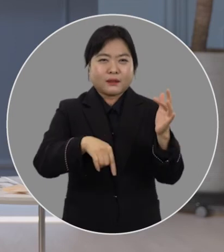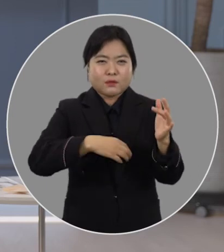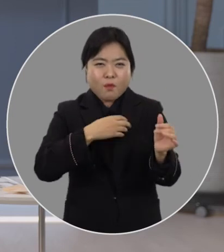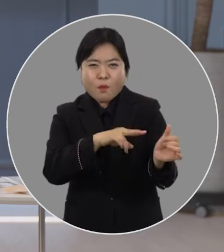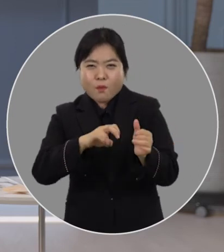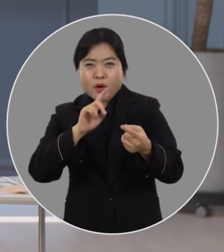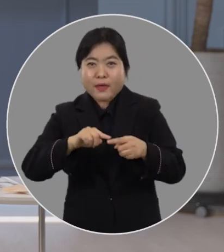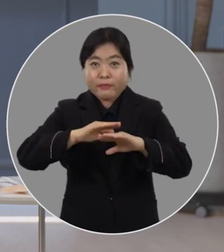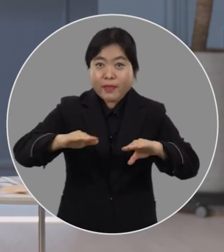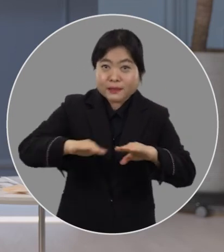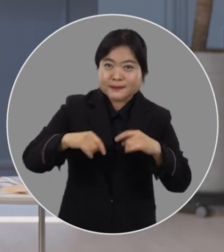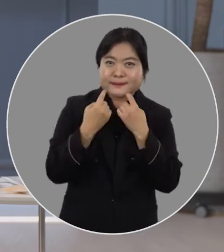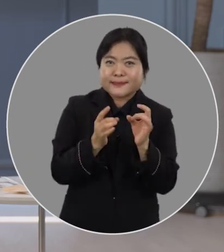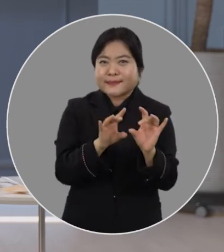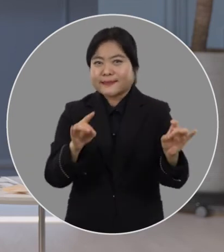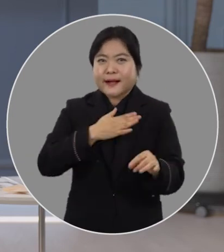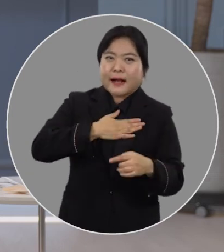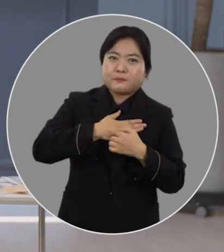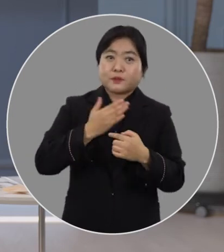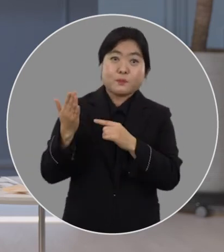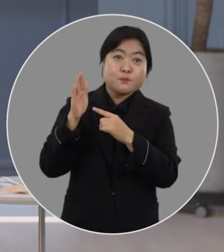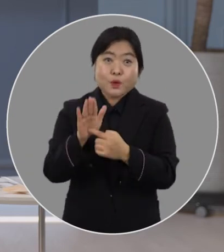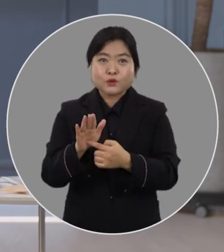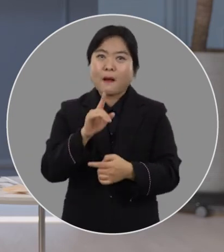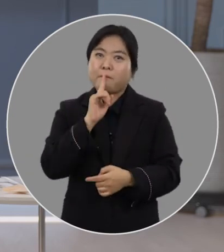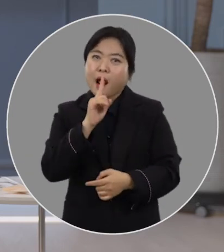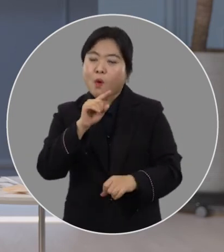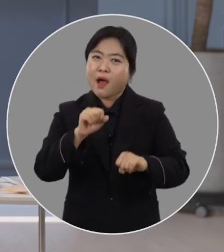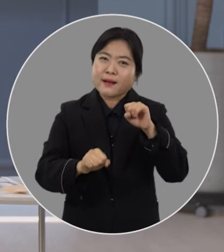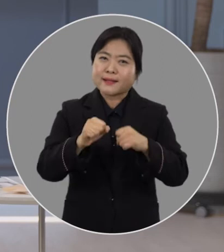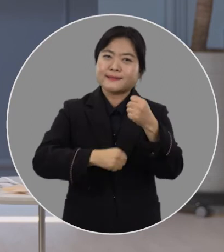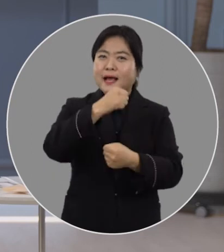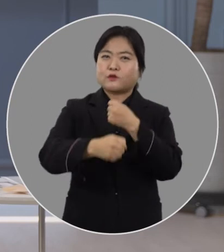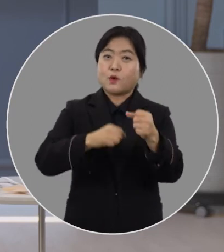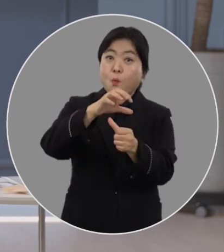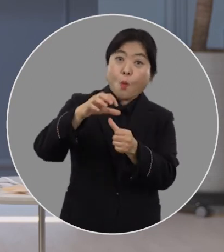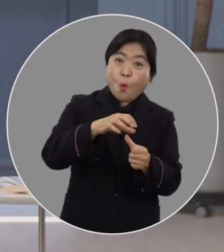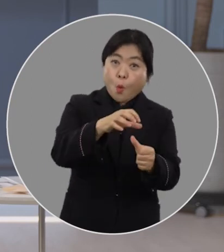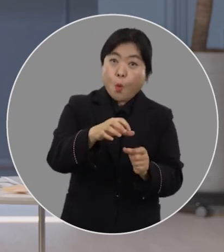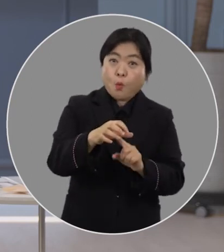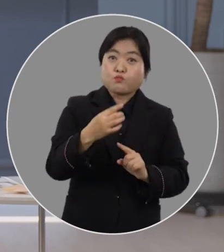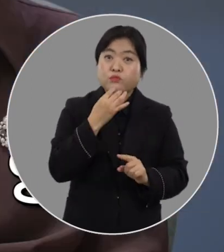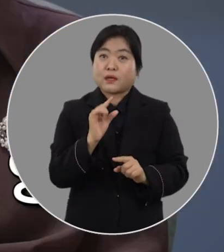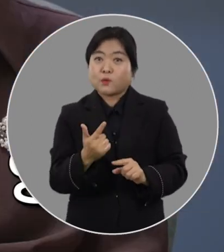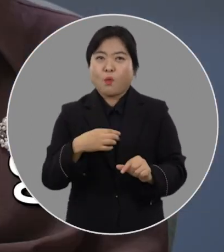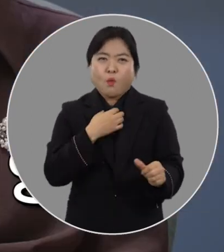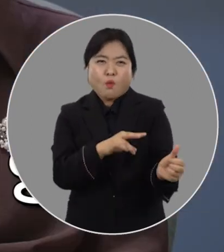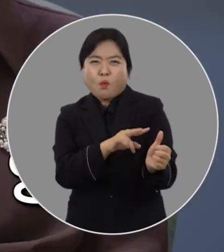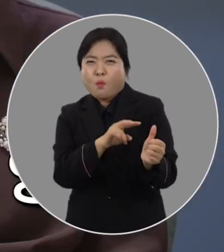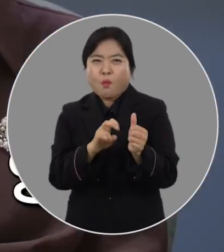대한 대응은 개개인이 감정을 표출하는 발화 행위의 자유를 보호하는 차원을 넘어서서